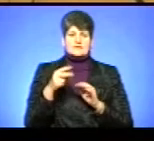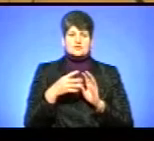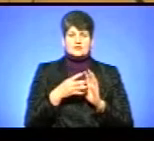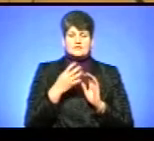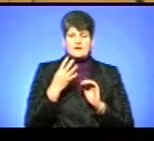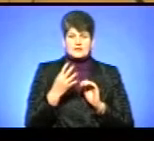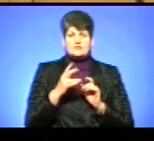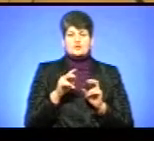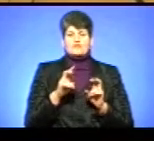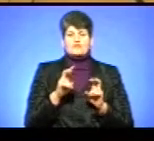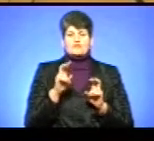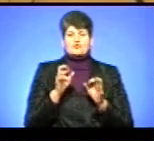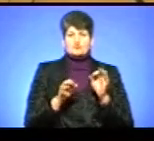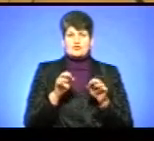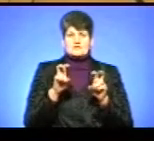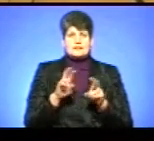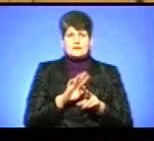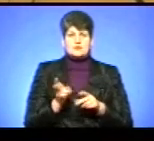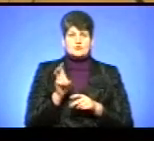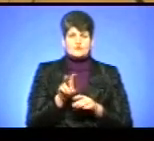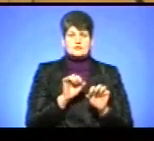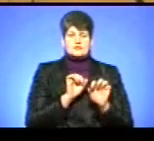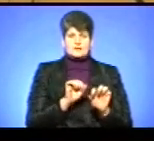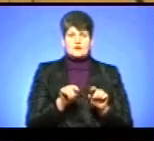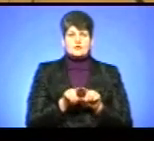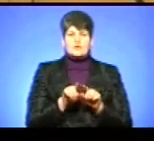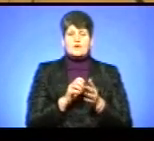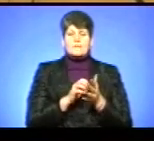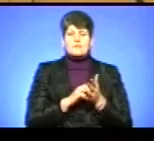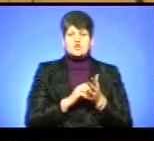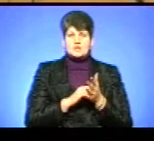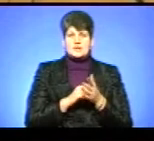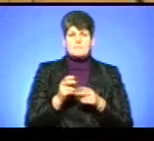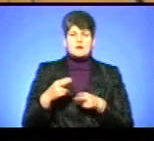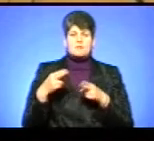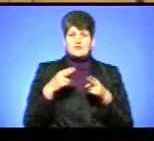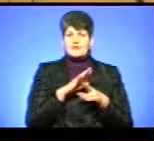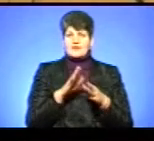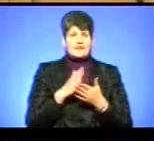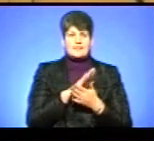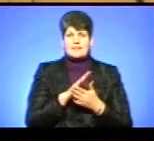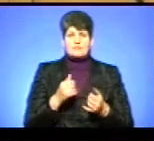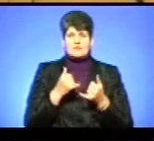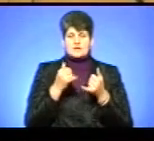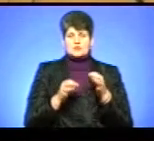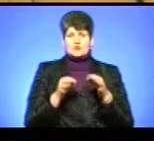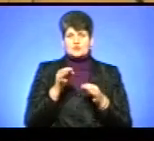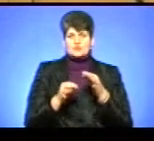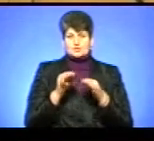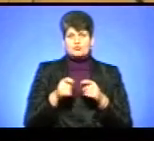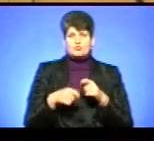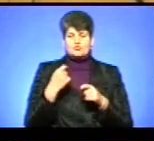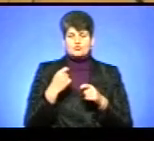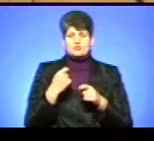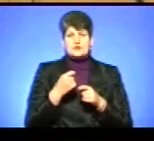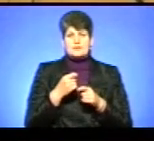не прибув захисник, одночасно причина прибуття, якої є неповажною, суд порушує питання про відповідальність адвоката.